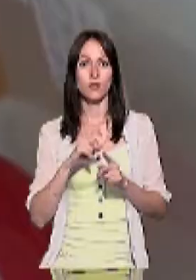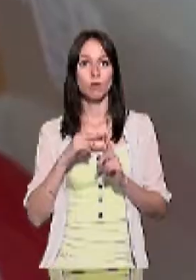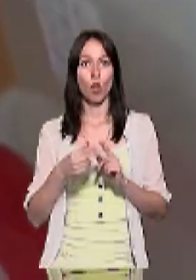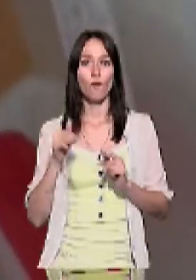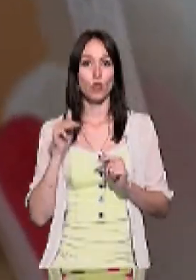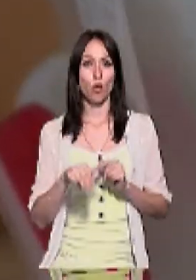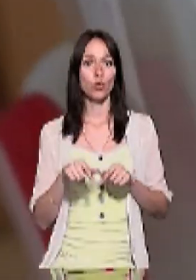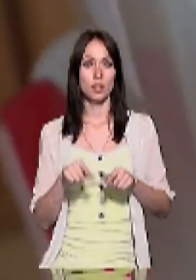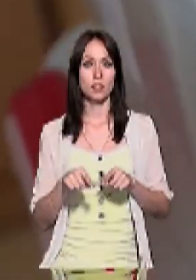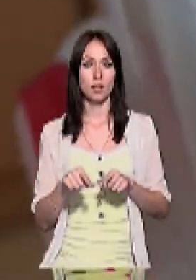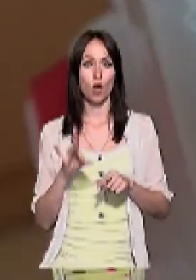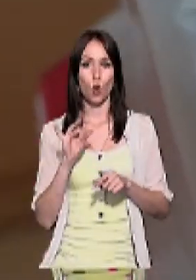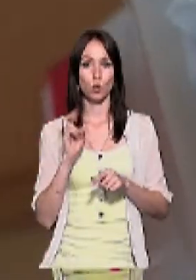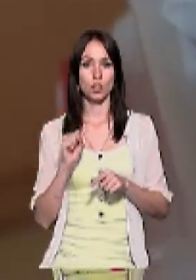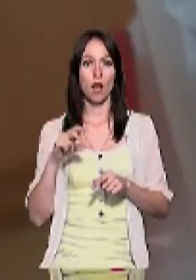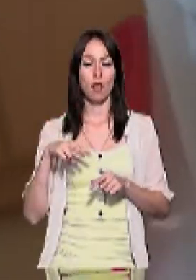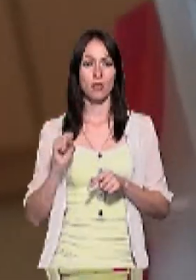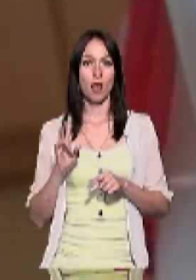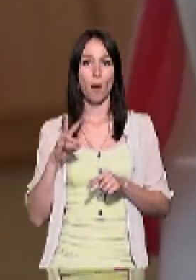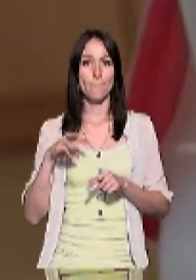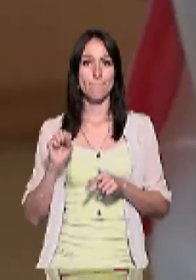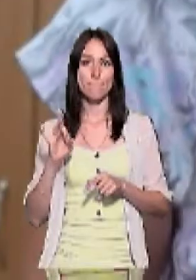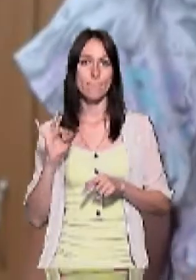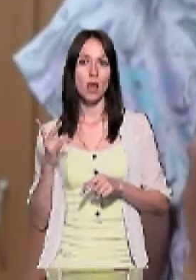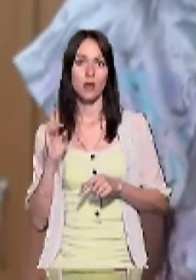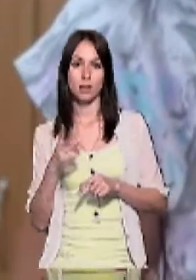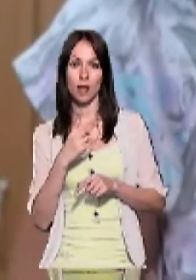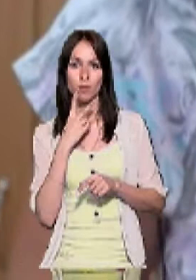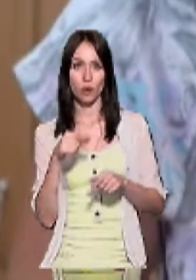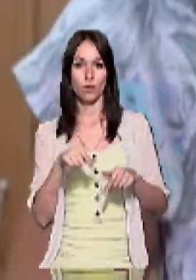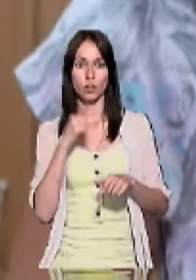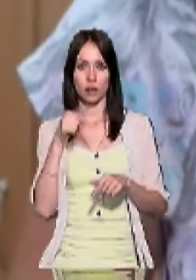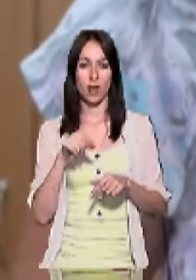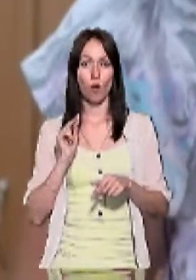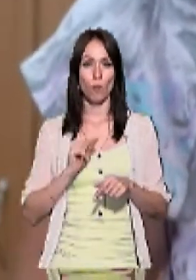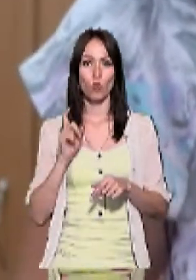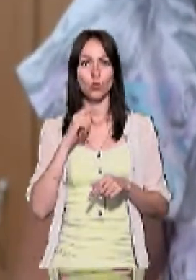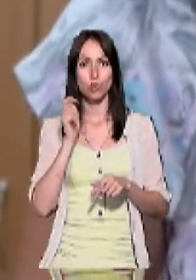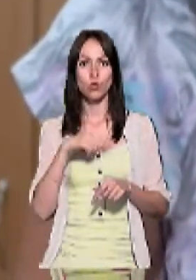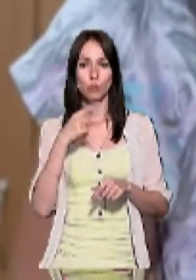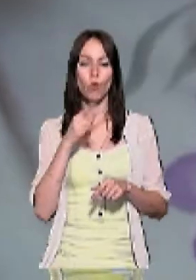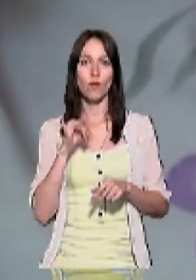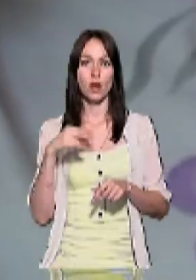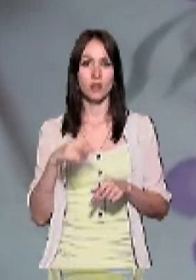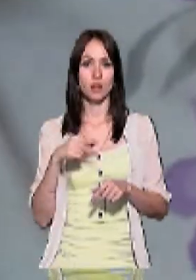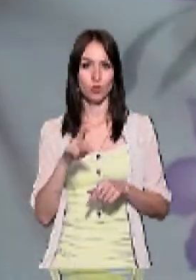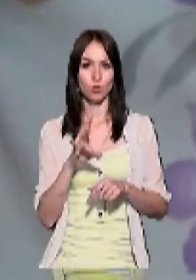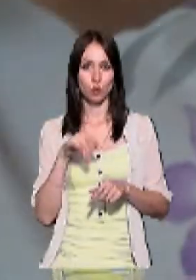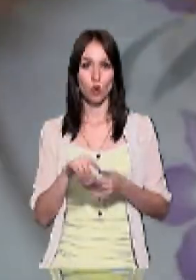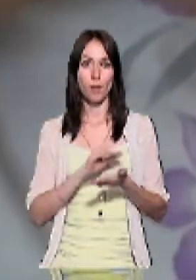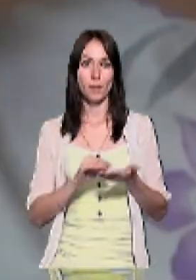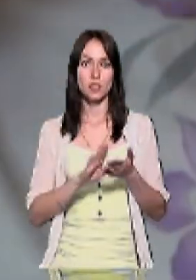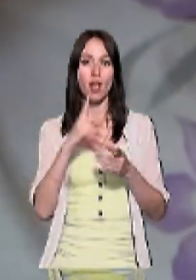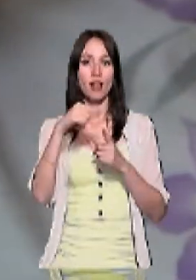тисячі. Руслана Мариняк показує цьогорічні роботи зовнішнього незалежного оцінювання з української мови та літератури. Каже, їх писали в